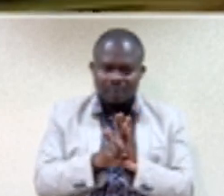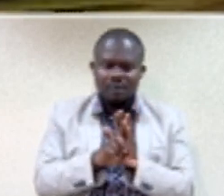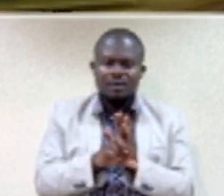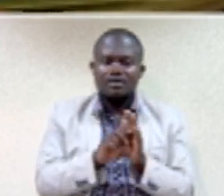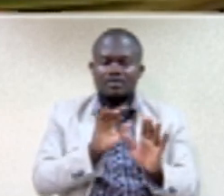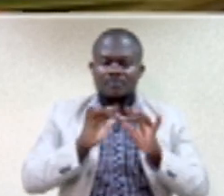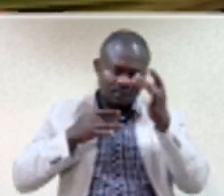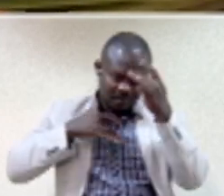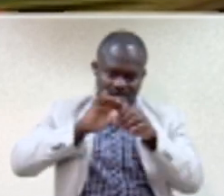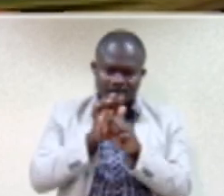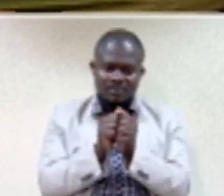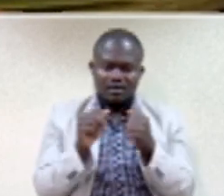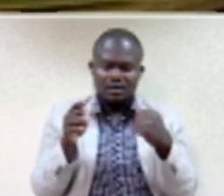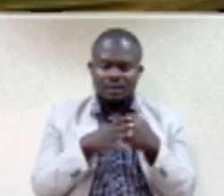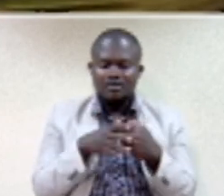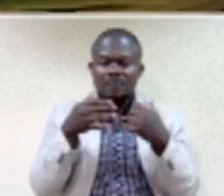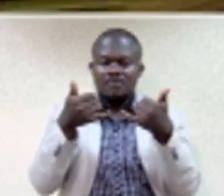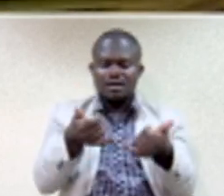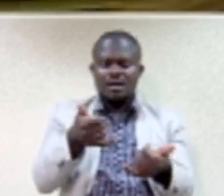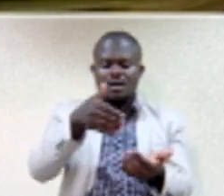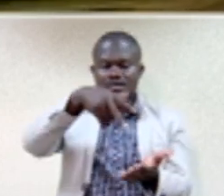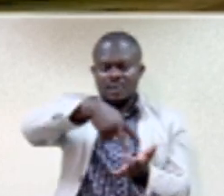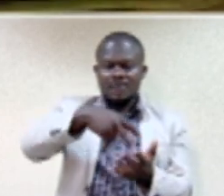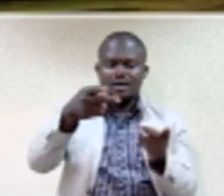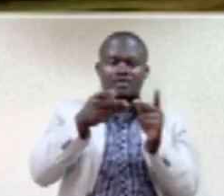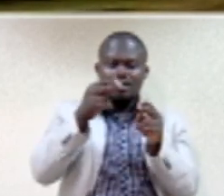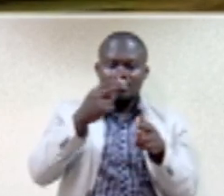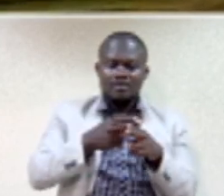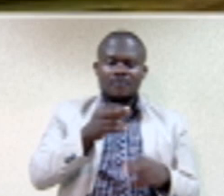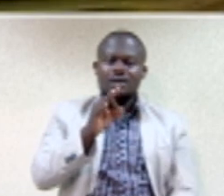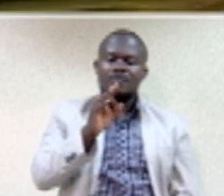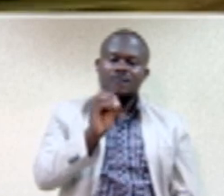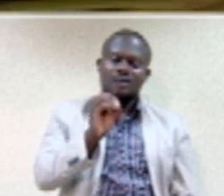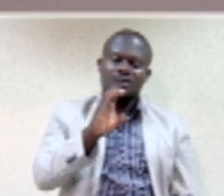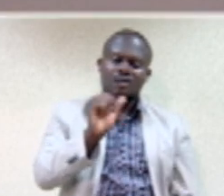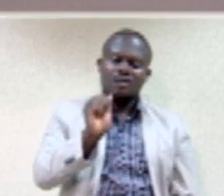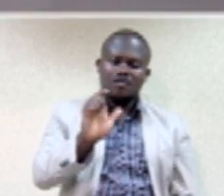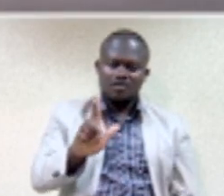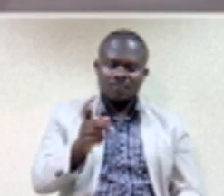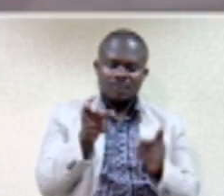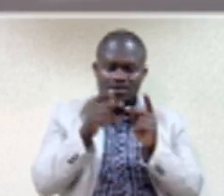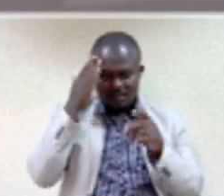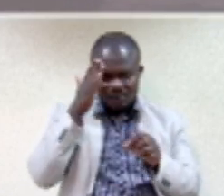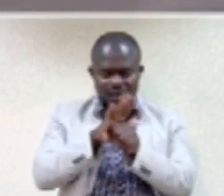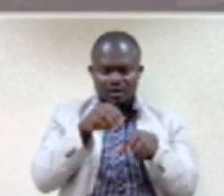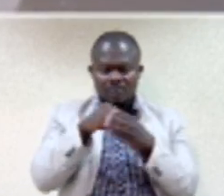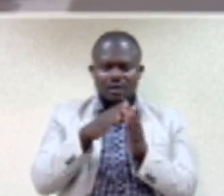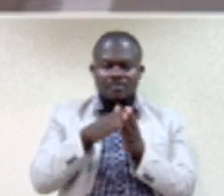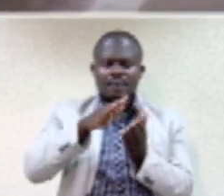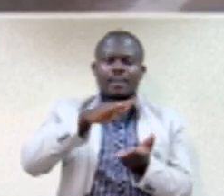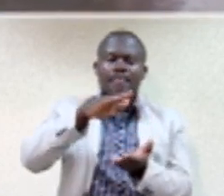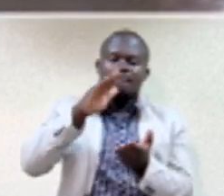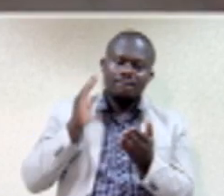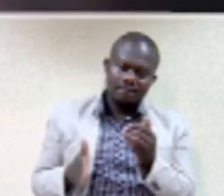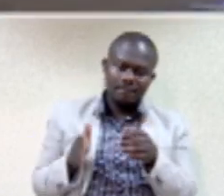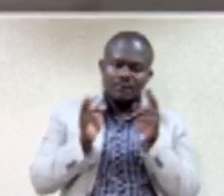cya COVID-19. Hano mpagaze barahazi cyane bahita kuri Foko na gace kazi cyane hano mu mujyi wa Huye na hano usanzwe